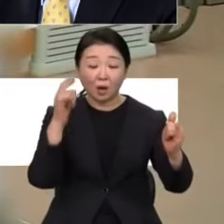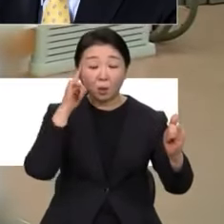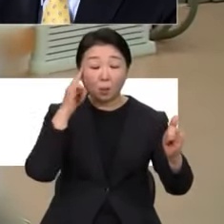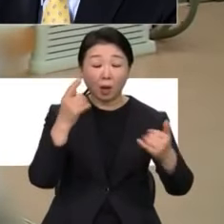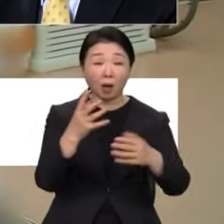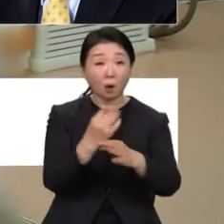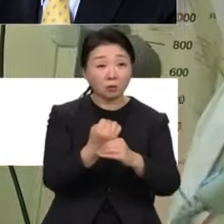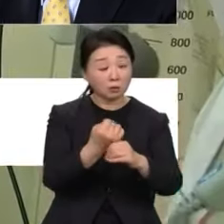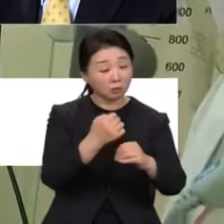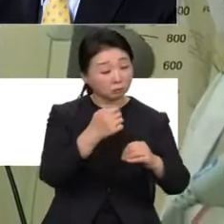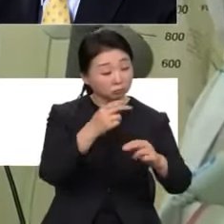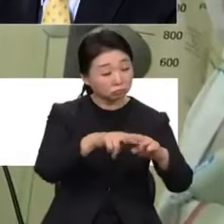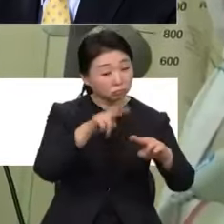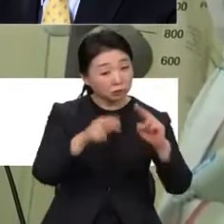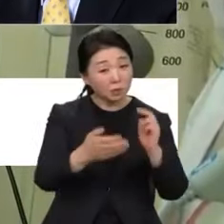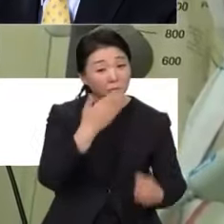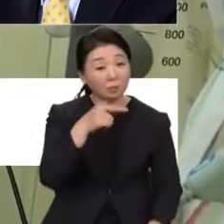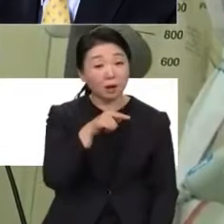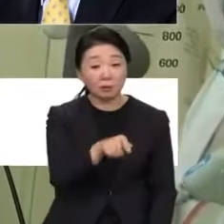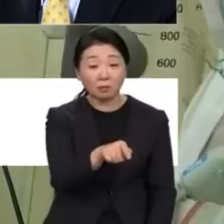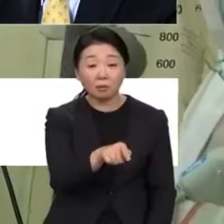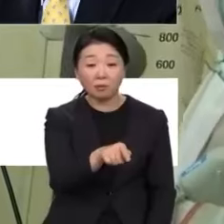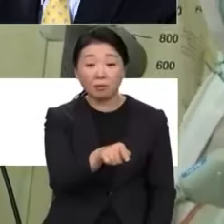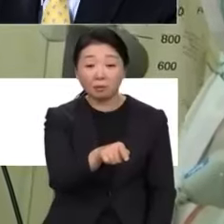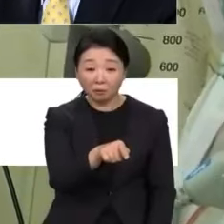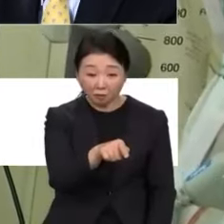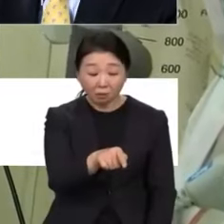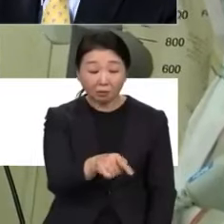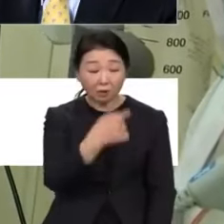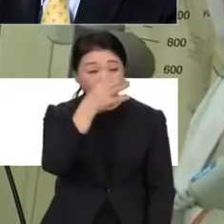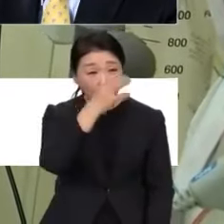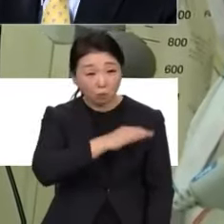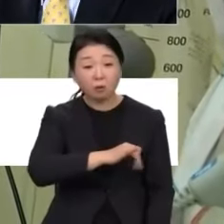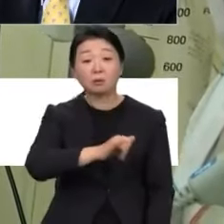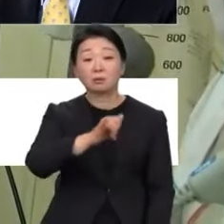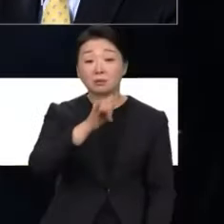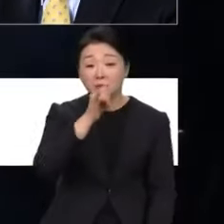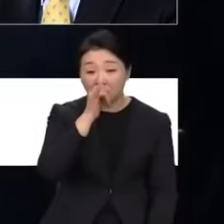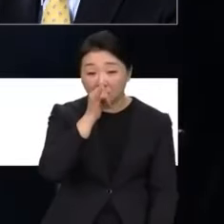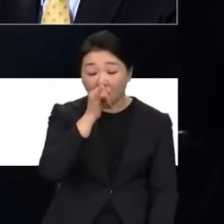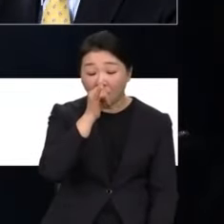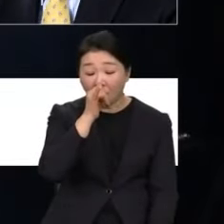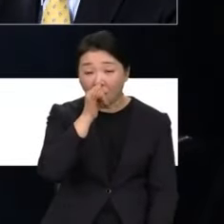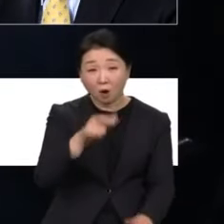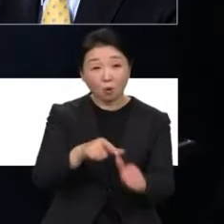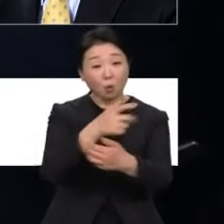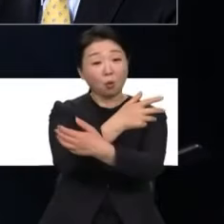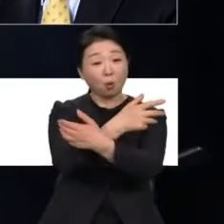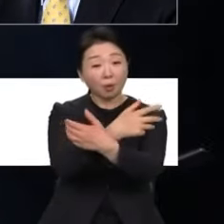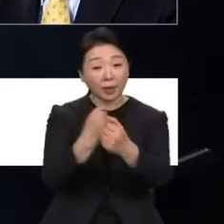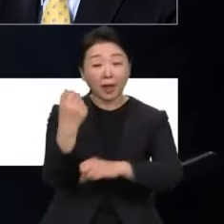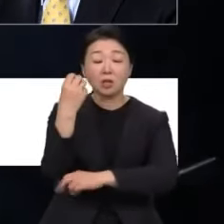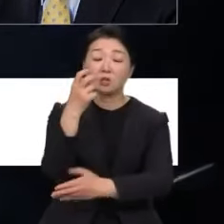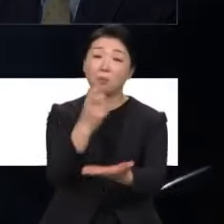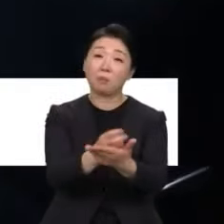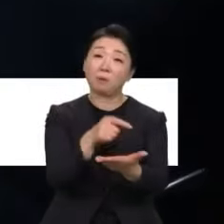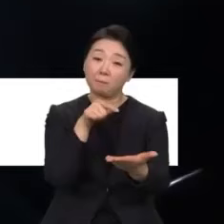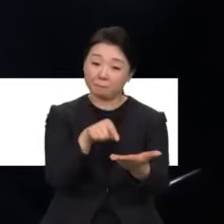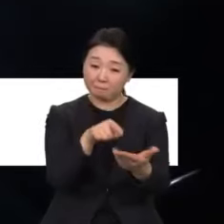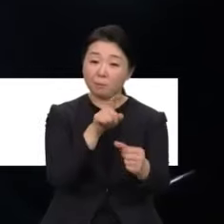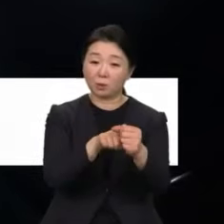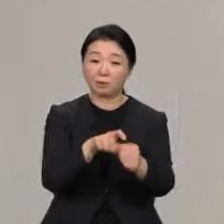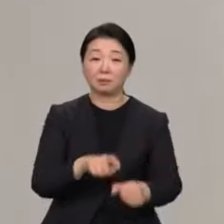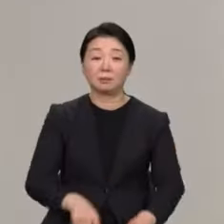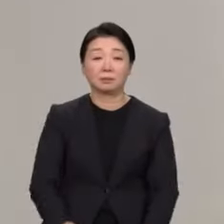수 있으면은 그 효력을 발휘하는 게 이 고용계약의 기본 입법